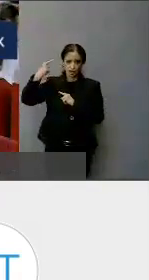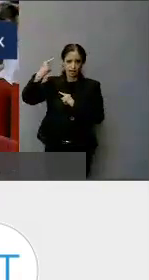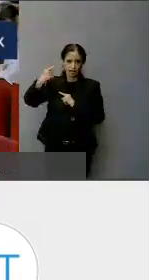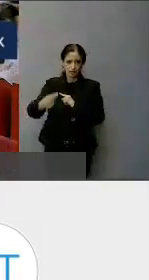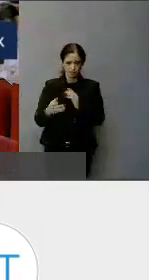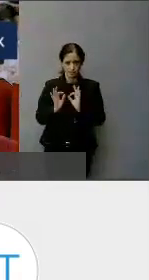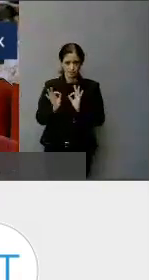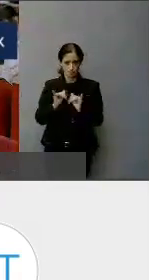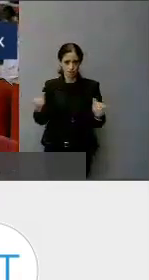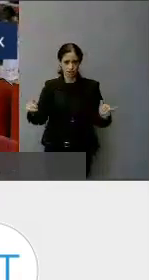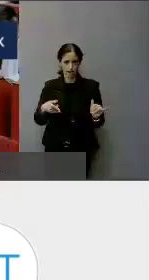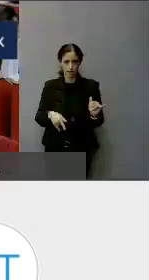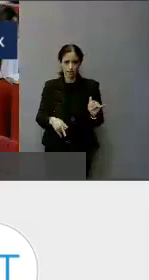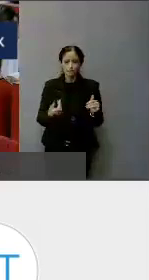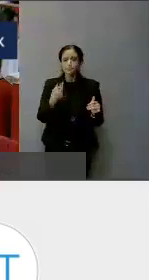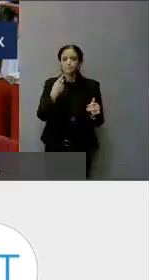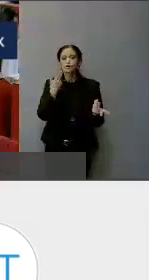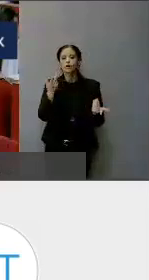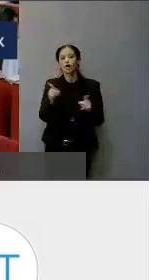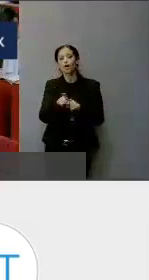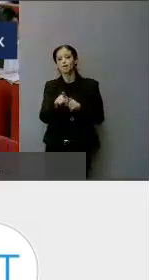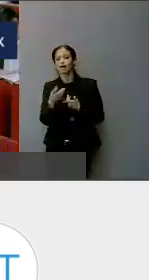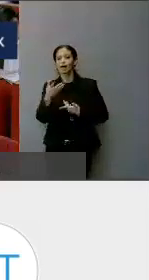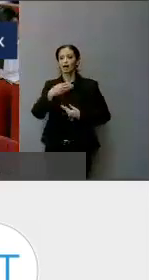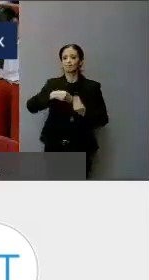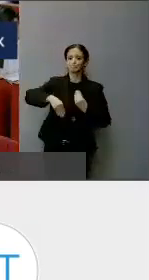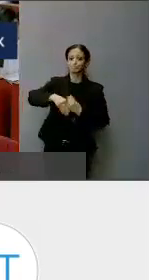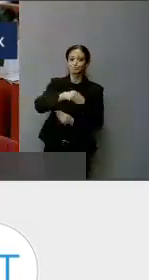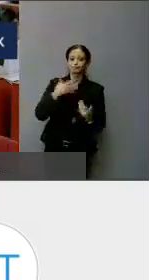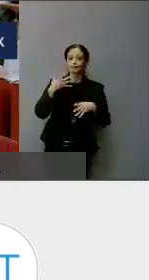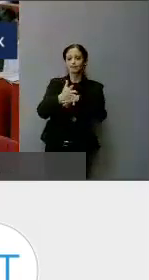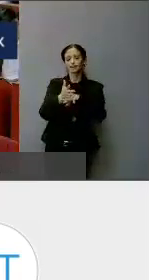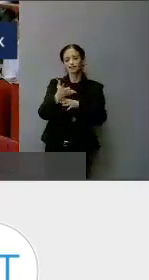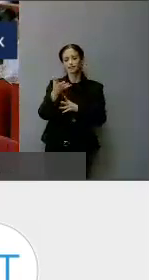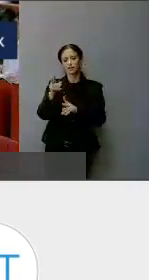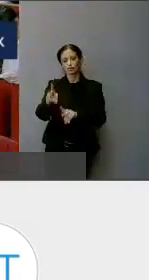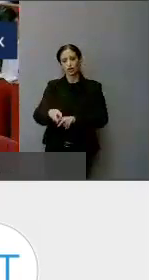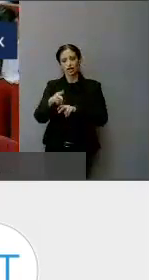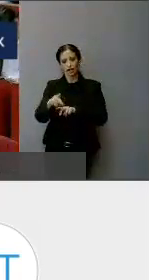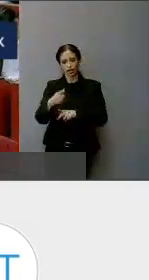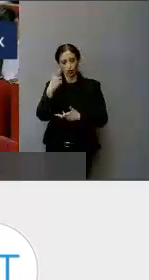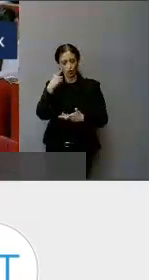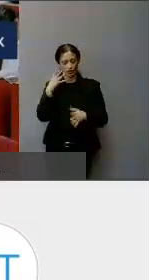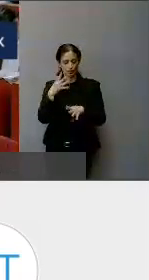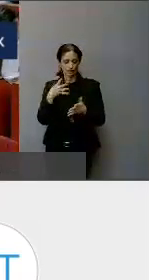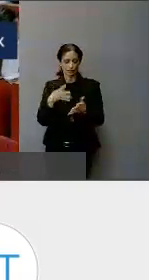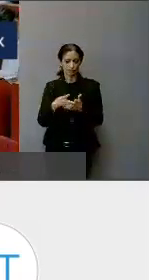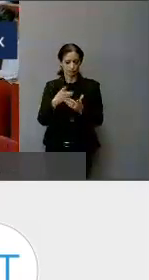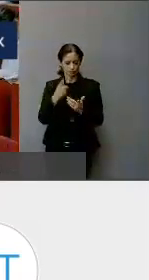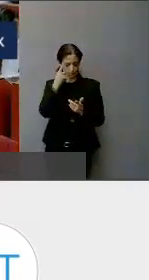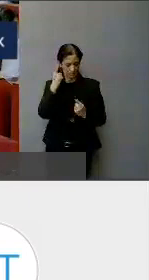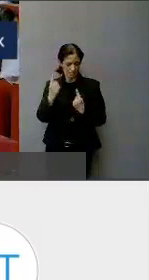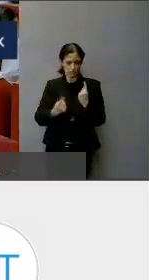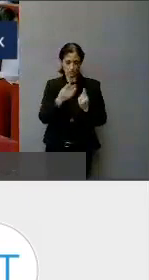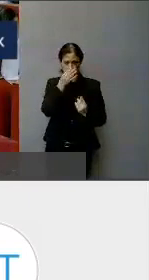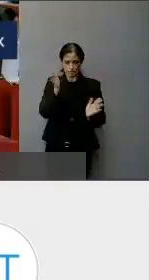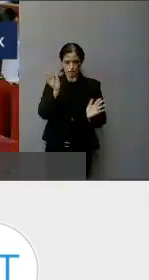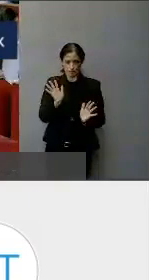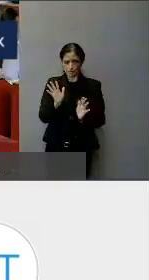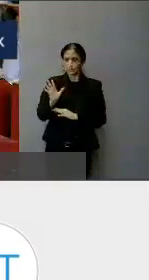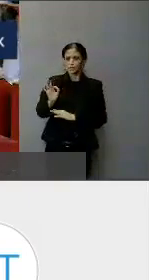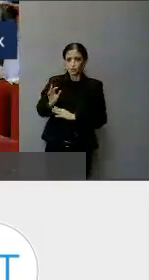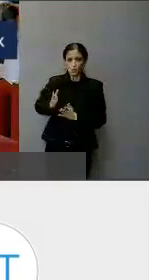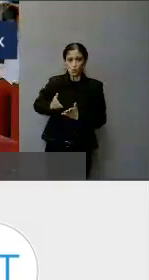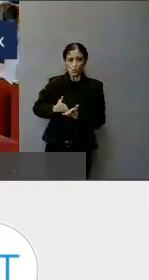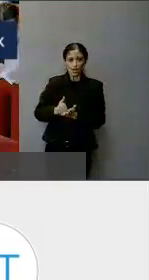per quanto riguarda la giustificazione sull'intervento agricolo è drammatica perché si dice questo così potrà fare sono 50 anni che aveva tutta con la